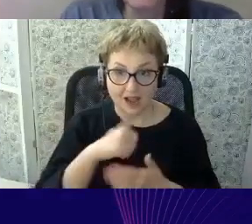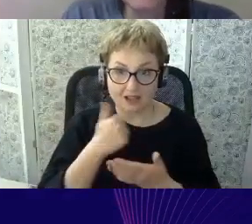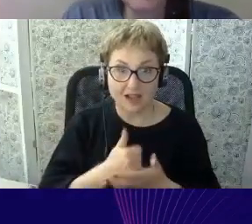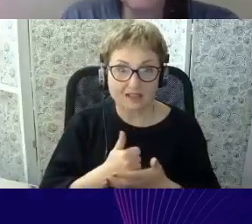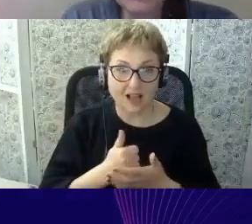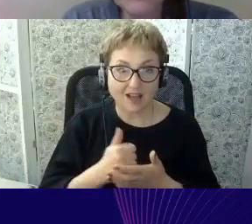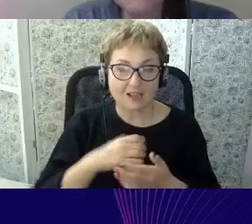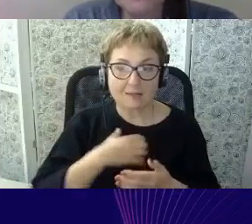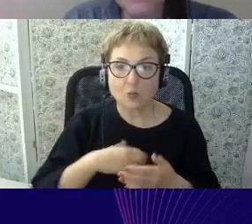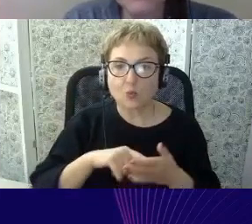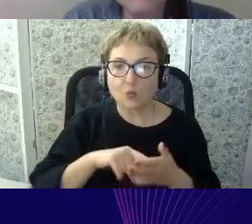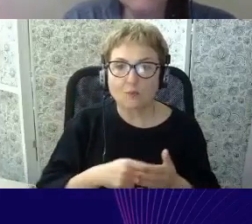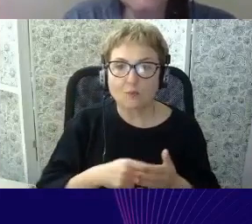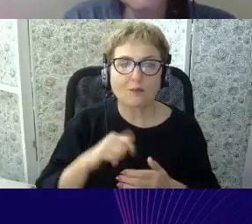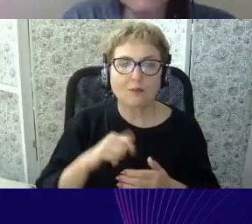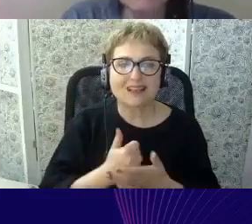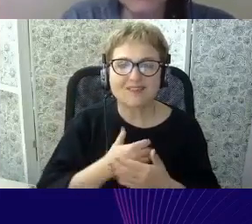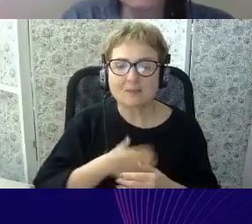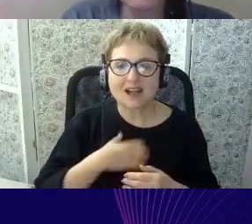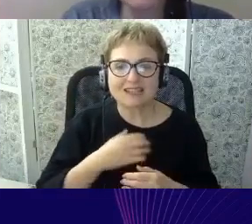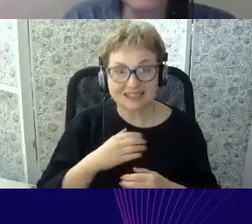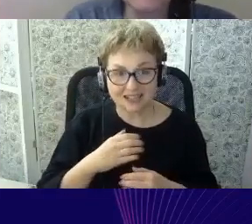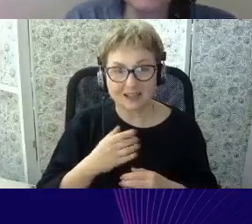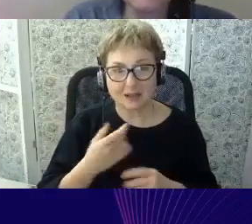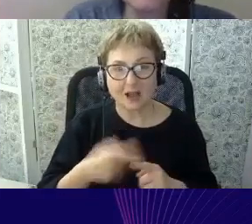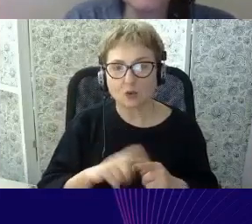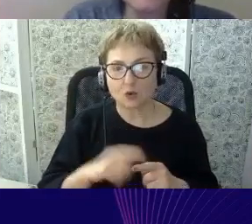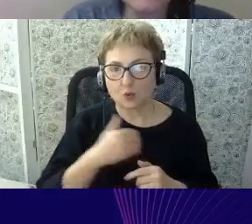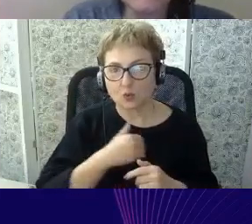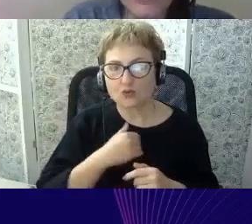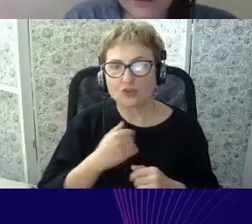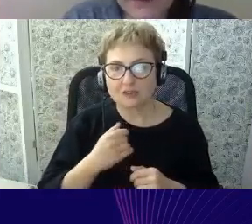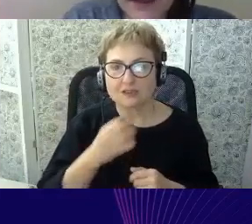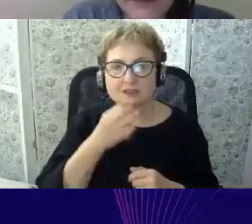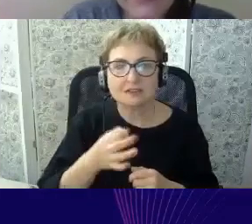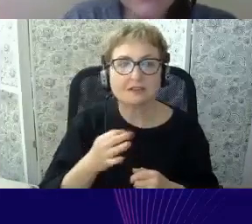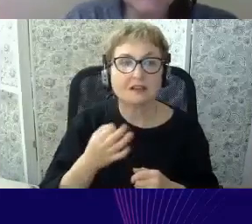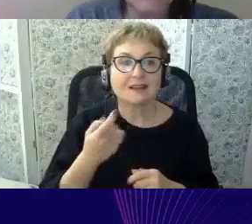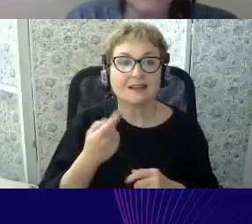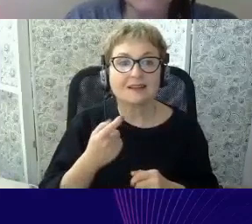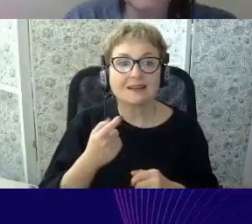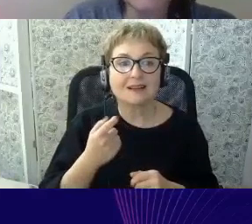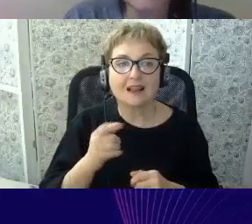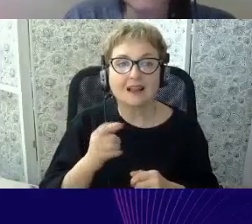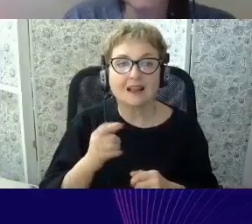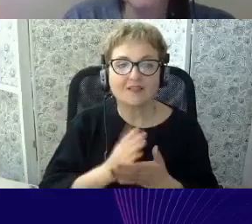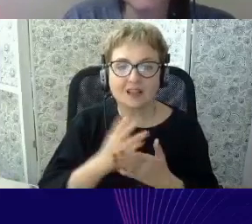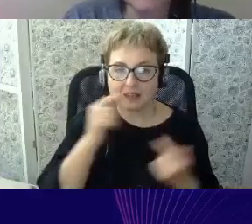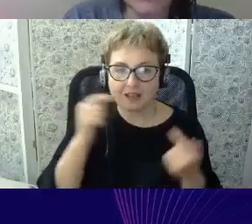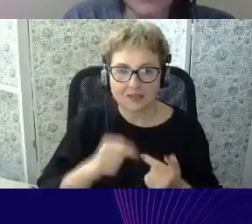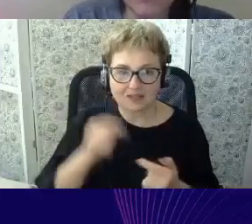Основным упором, основным акцентом, который хочется сделать, является